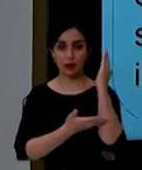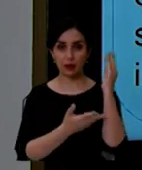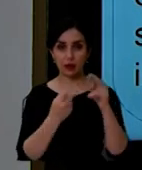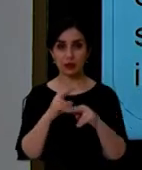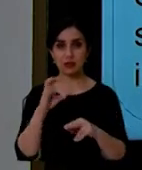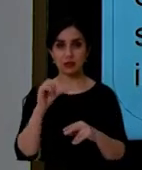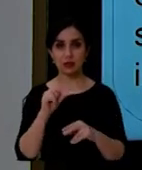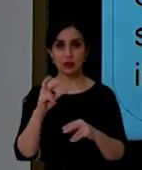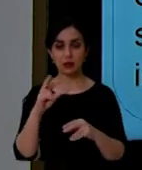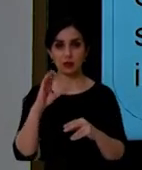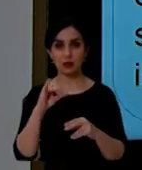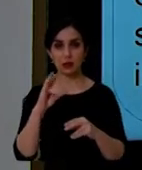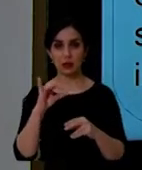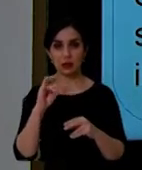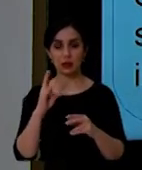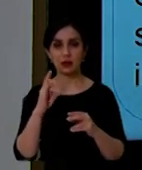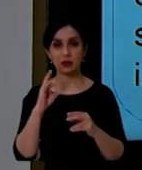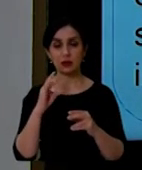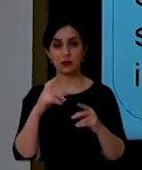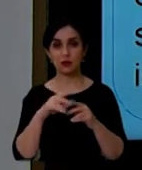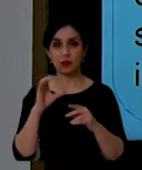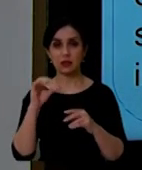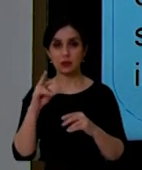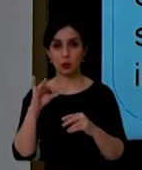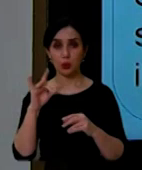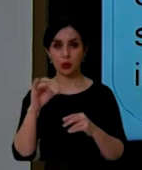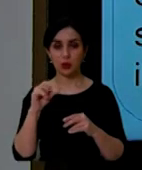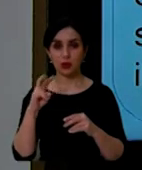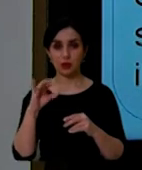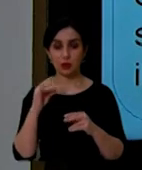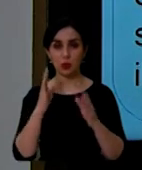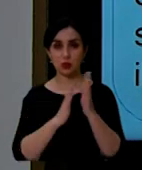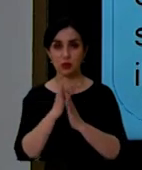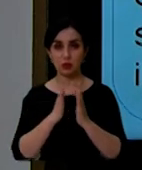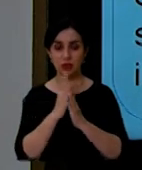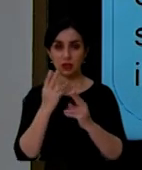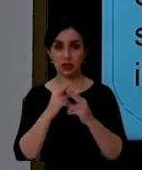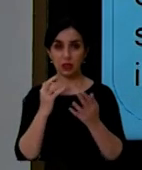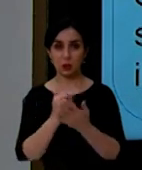sagoniklər və sporəli əsəmləklərdən ibarət bol gən.